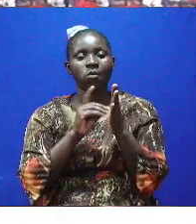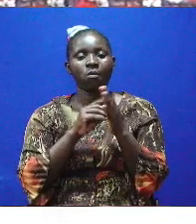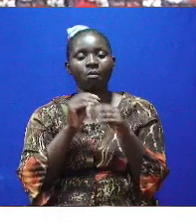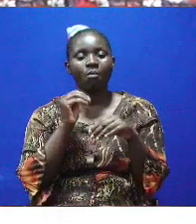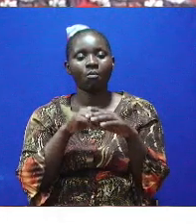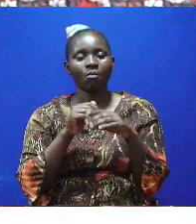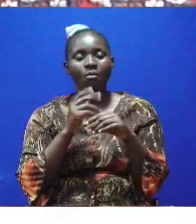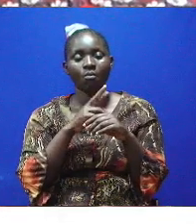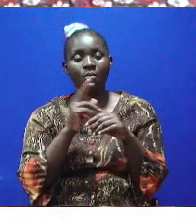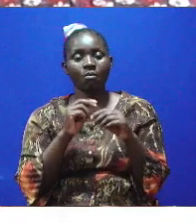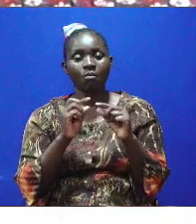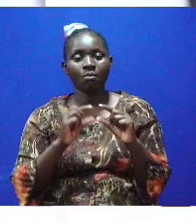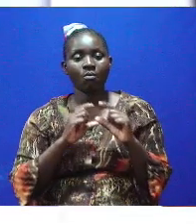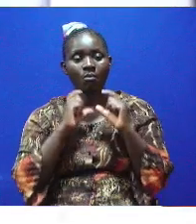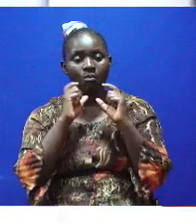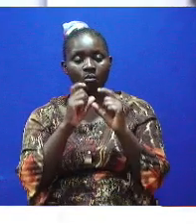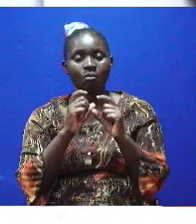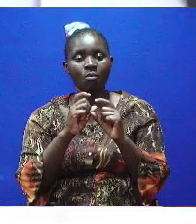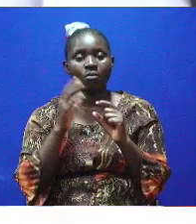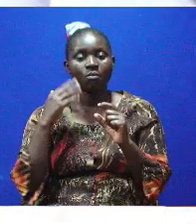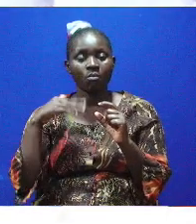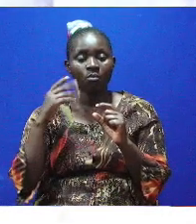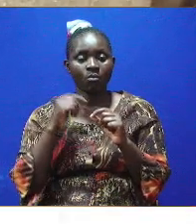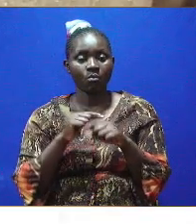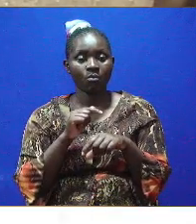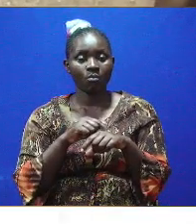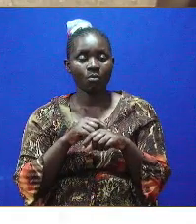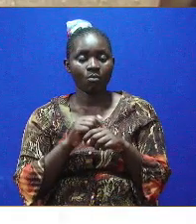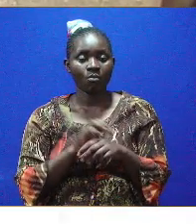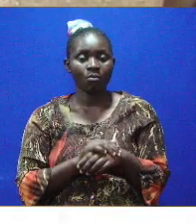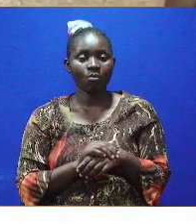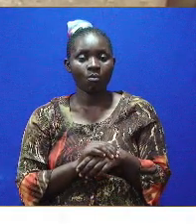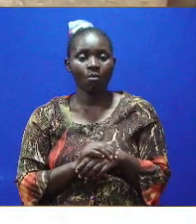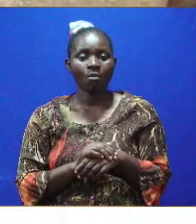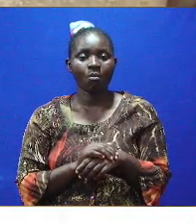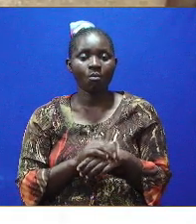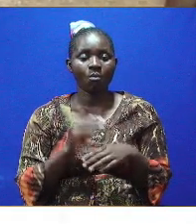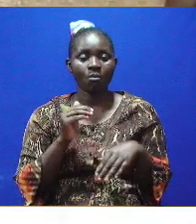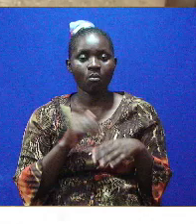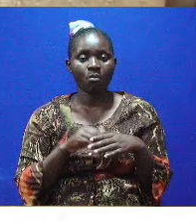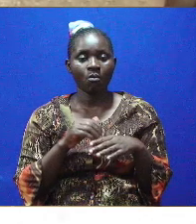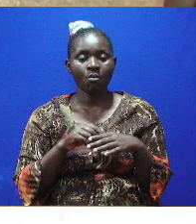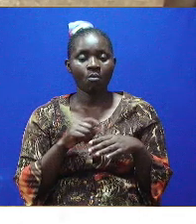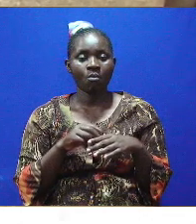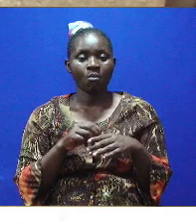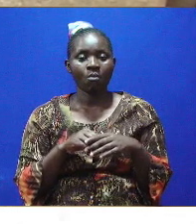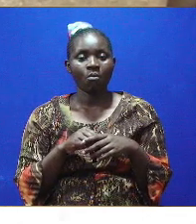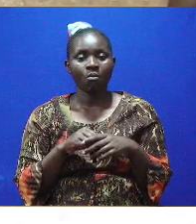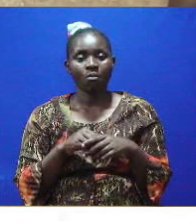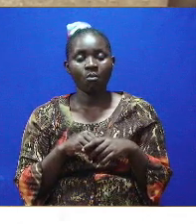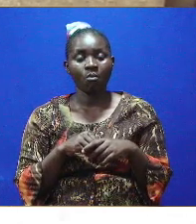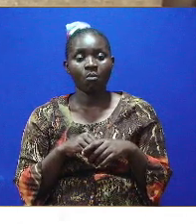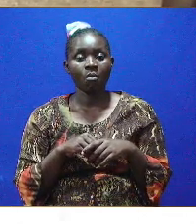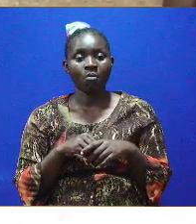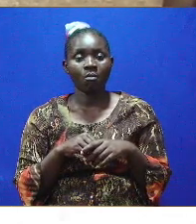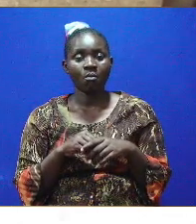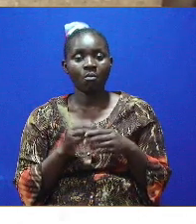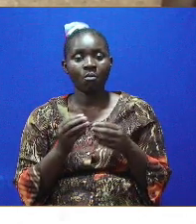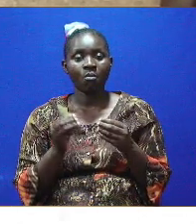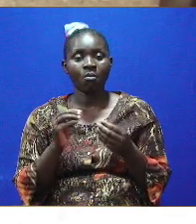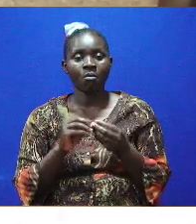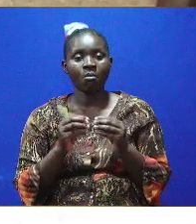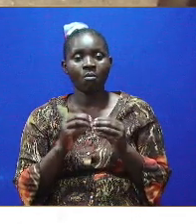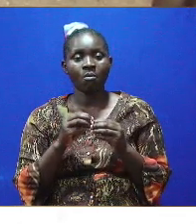wetani echanyorete ase obachori wetete chikura nyorete ga chinyare kumanya ikonya comment kana no enga